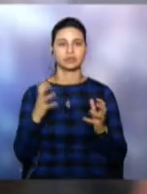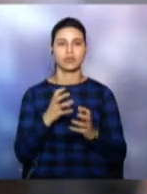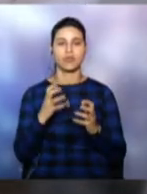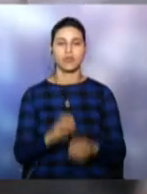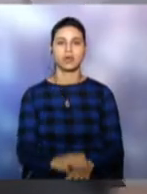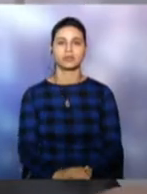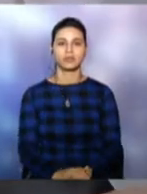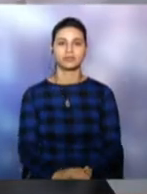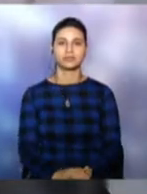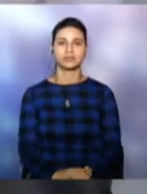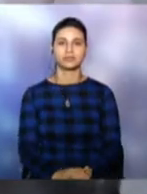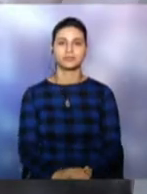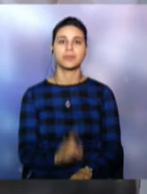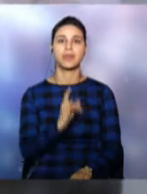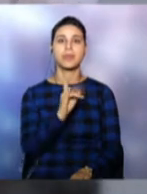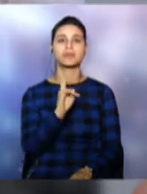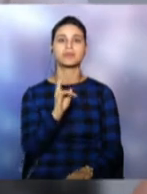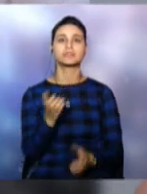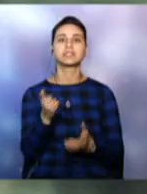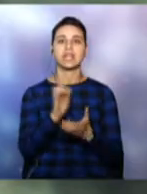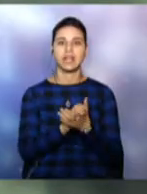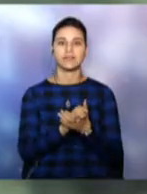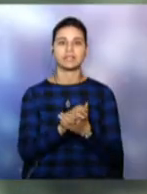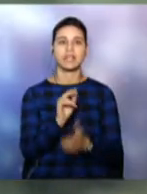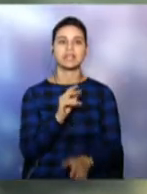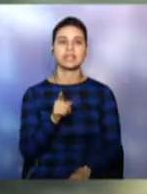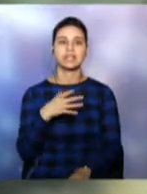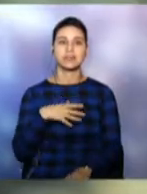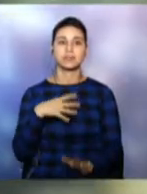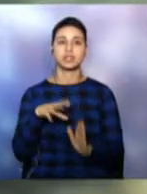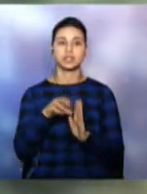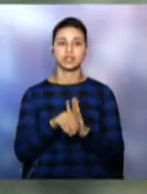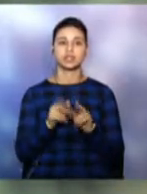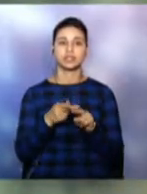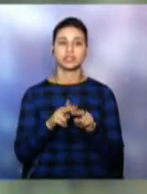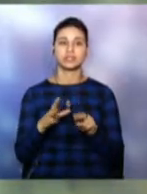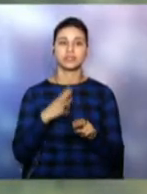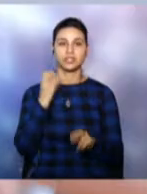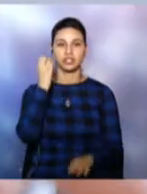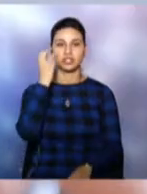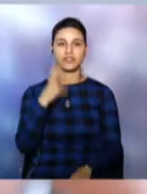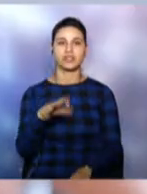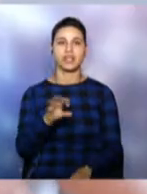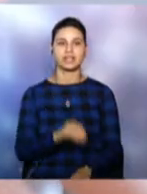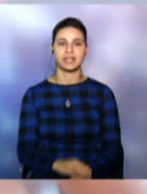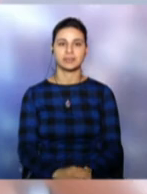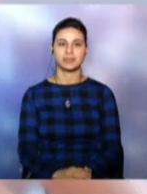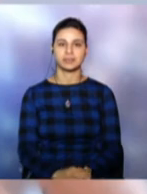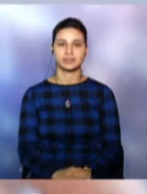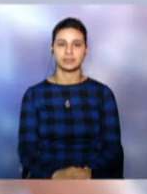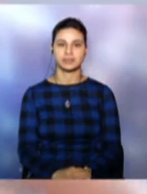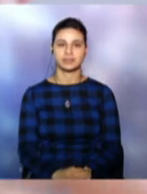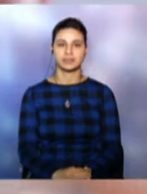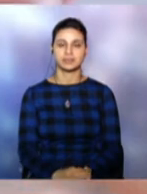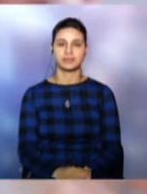ბავშვები, რომელიც გავიცანით თბილისის კლასიკურ გიმნაზიაში, იყვნენ ჭკვიანები. მარცვლეული პროდუქტები